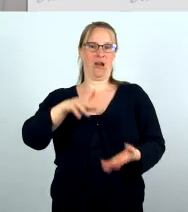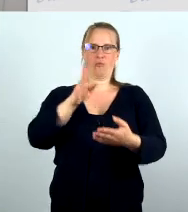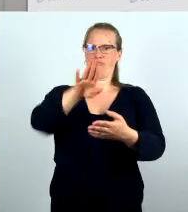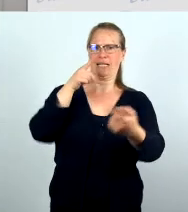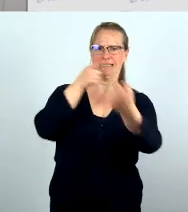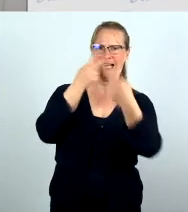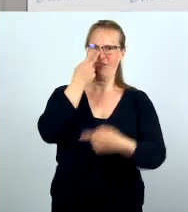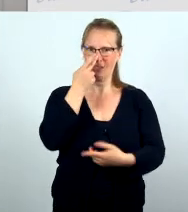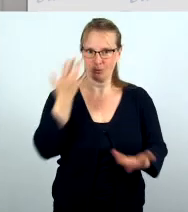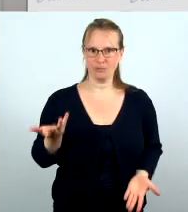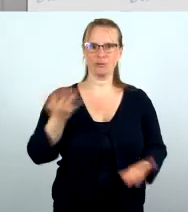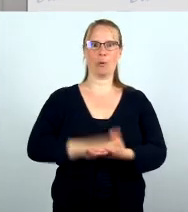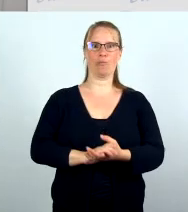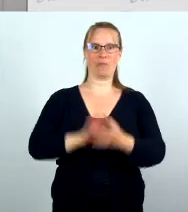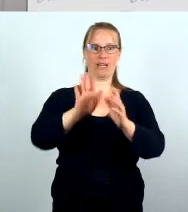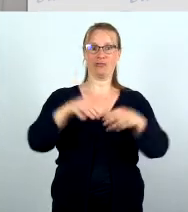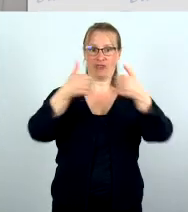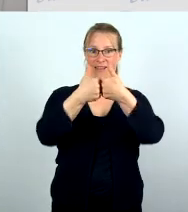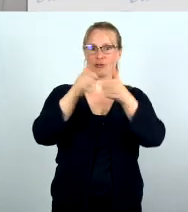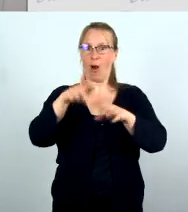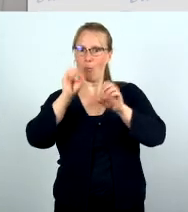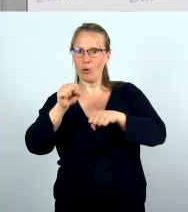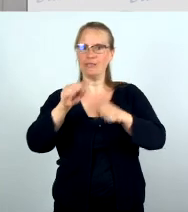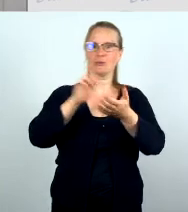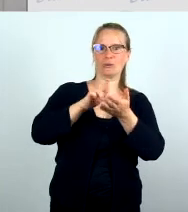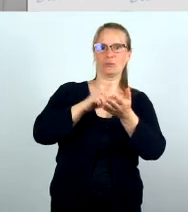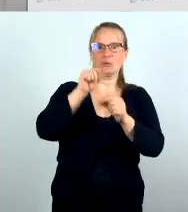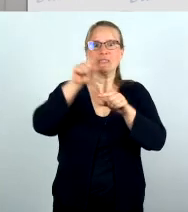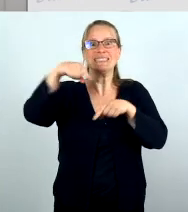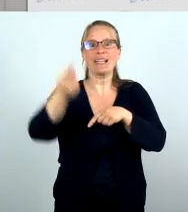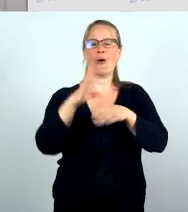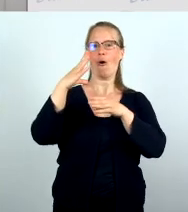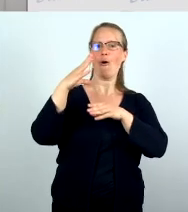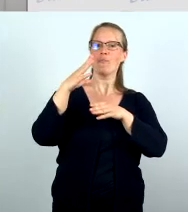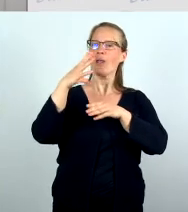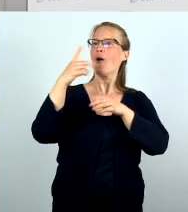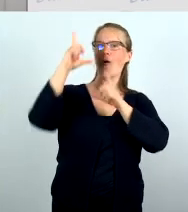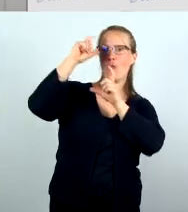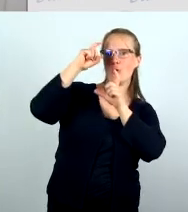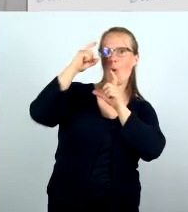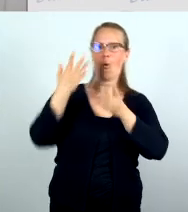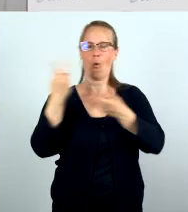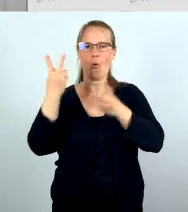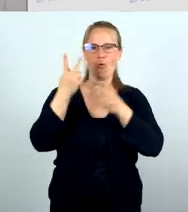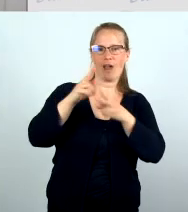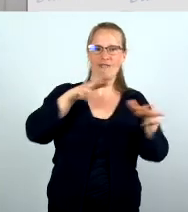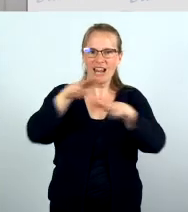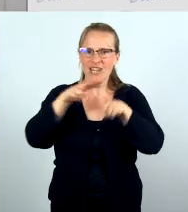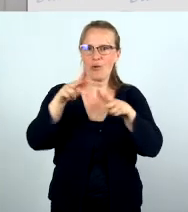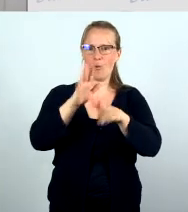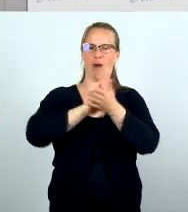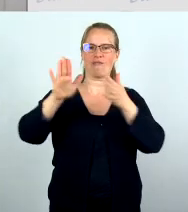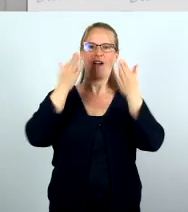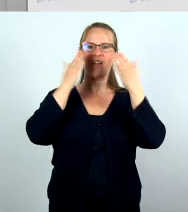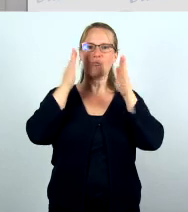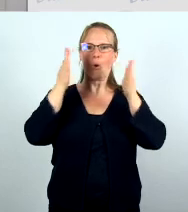Ziele. Als Challenge können wir das natürlich so gestalten, dass ihr auch Fotos oder Videos von eurer Challenge natürlich unter diesem Beitrag bei Facebook